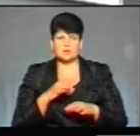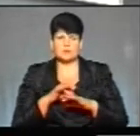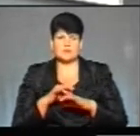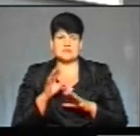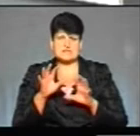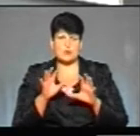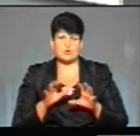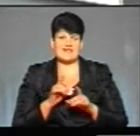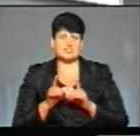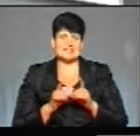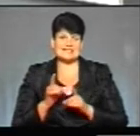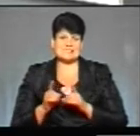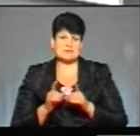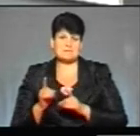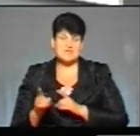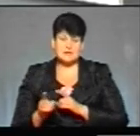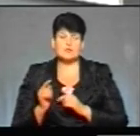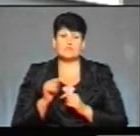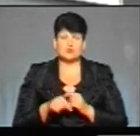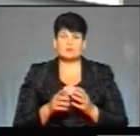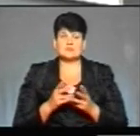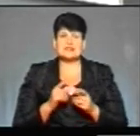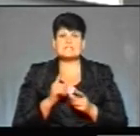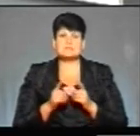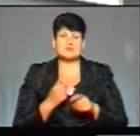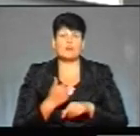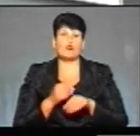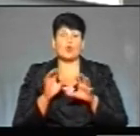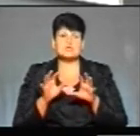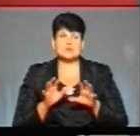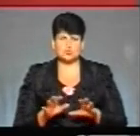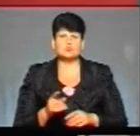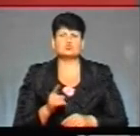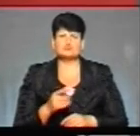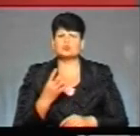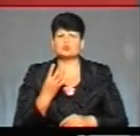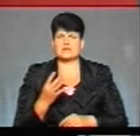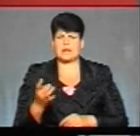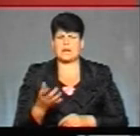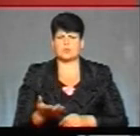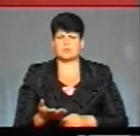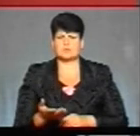змін, і в тому числі і змін до Конституції. Чому саме 4 райони?